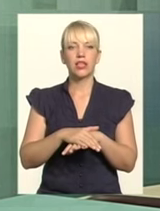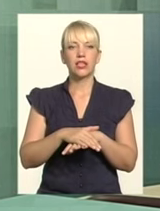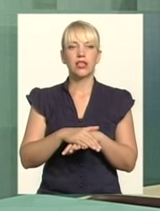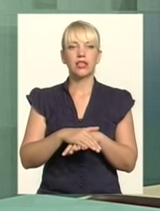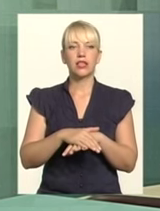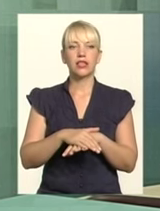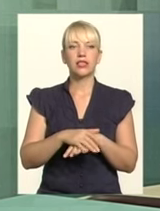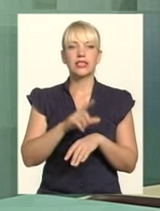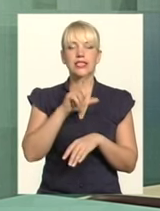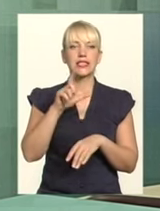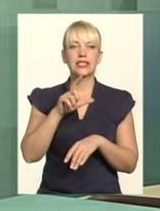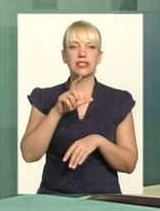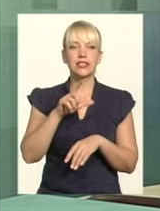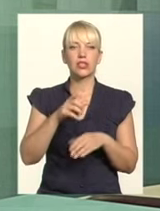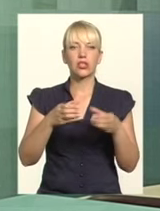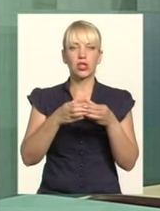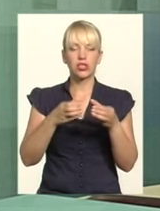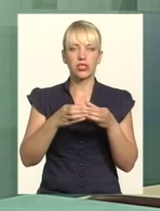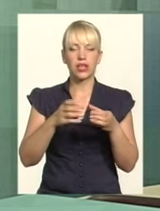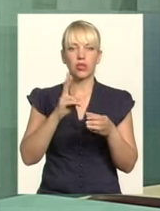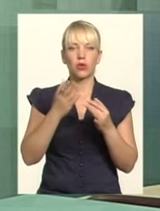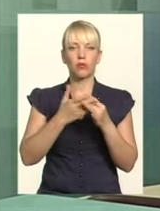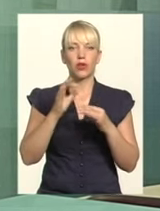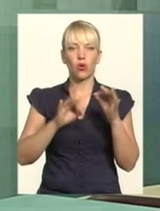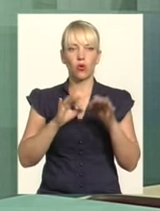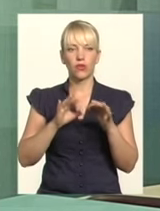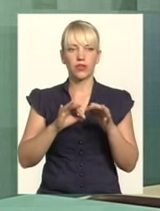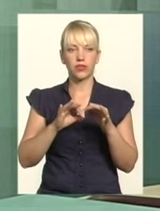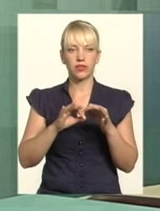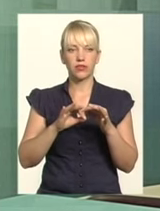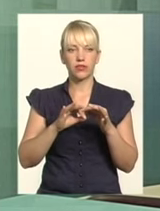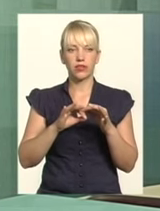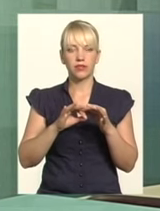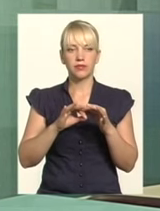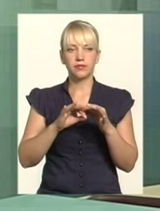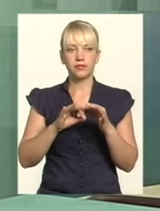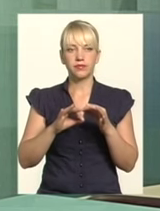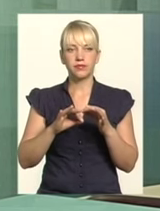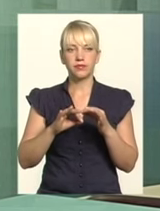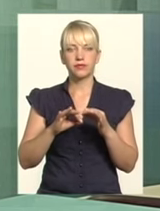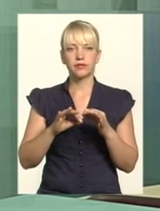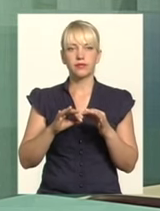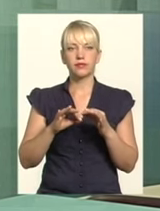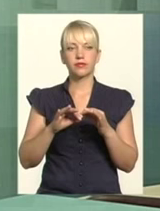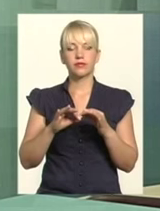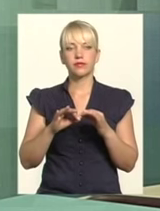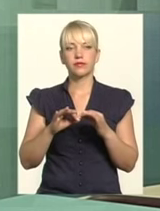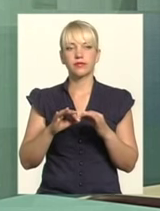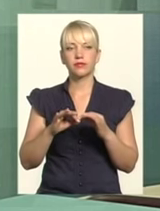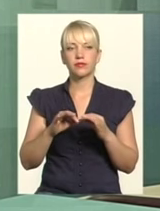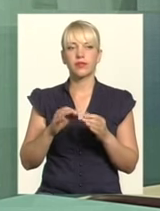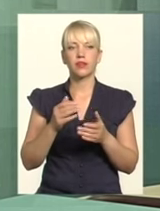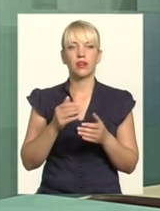пільговиків, які чи він, чи сам є, отримує заробітну плату, доходи від підприємницької діяльності, чи грошове забезпечення,